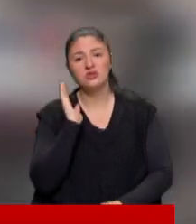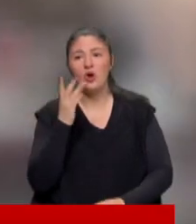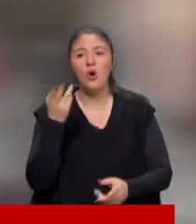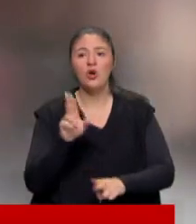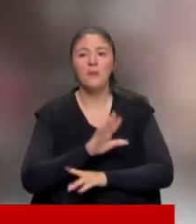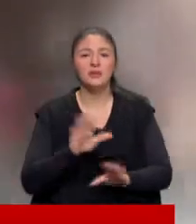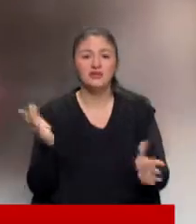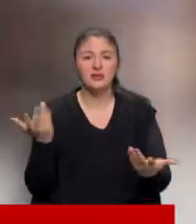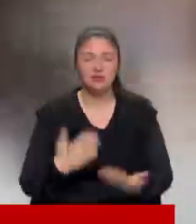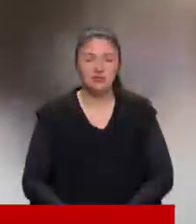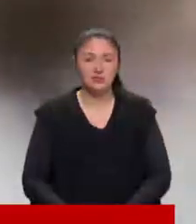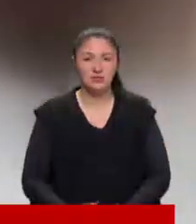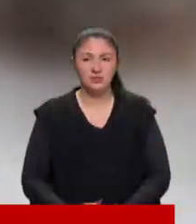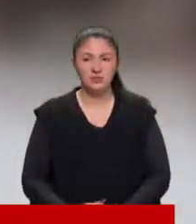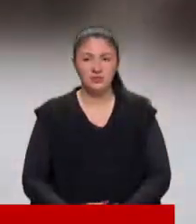öldü.